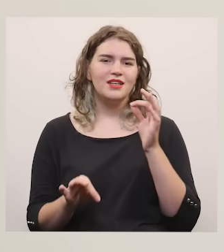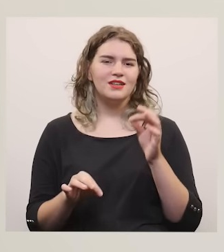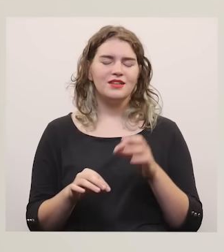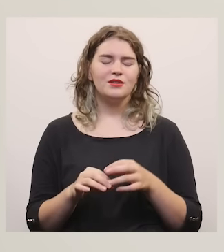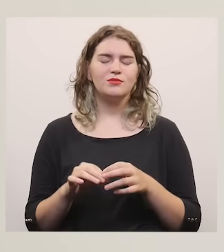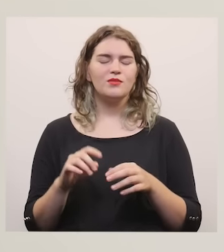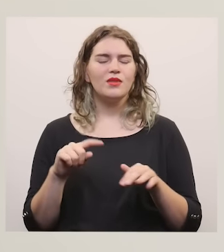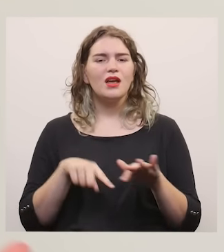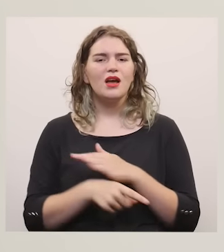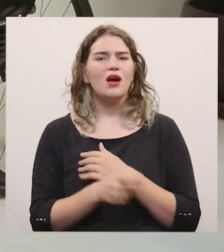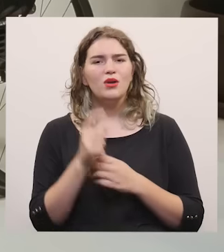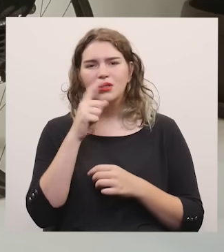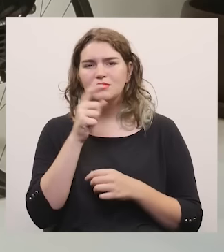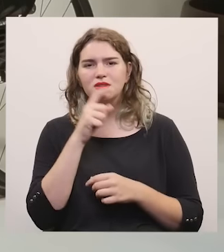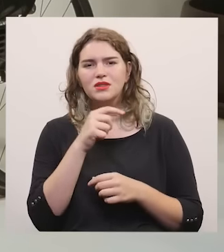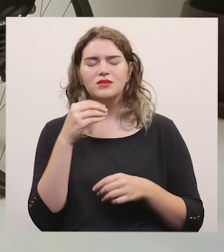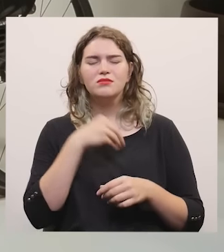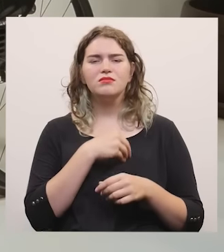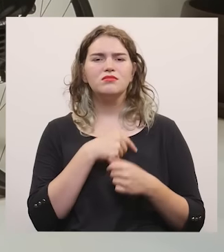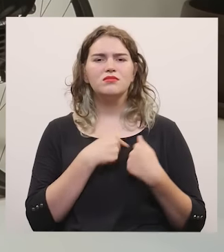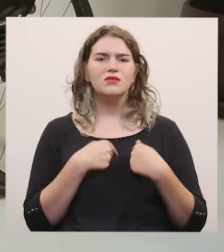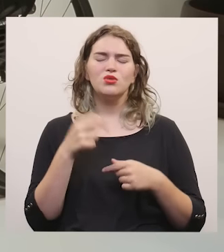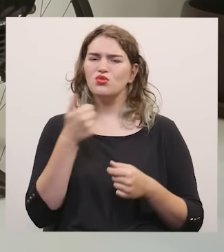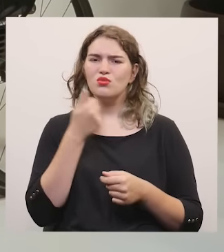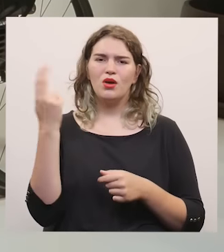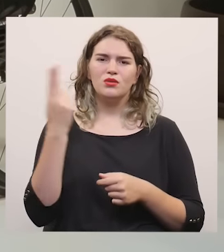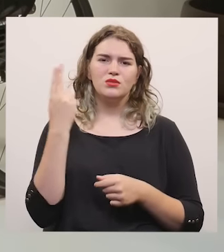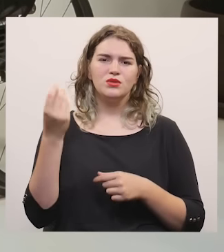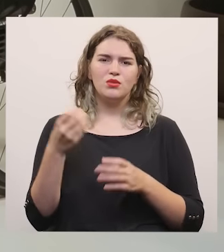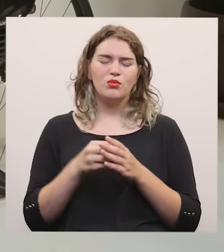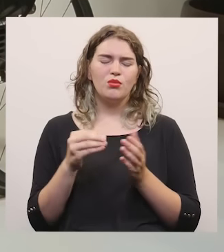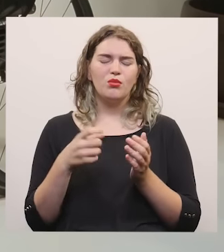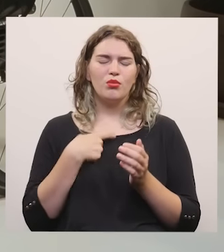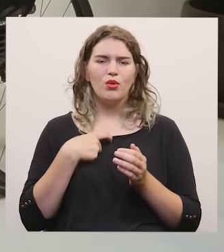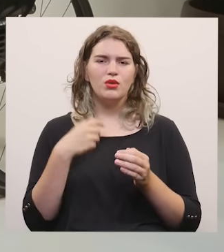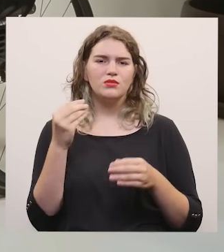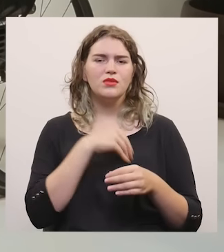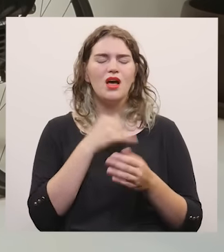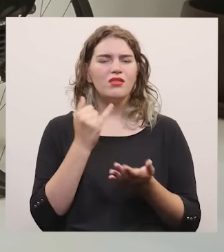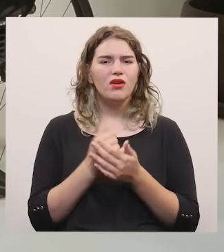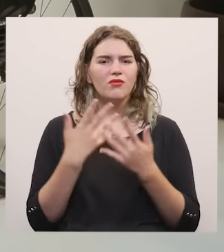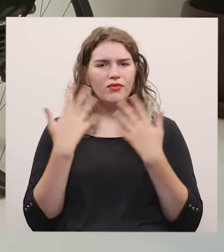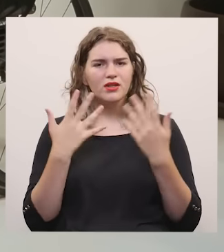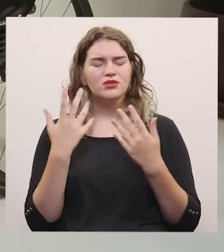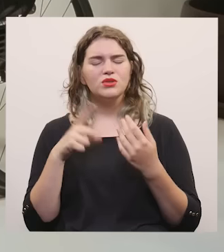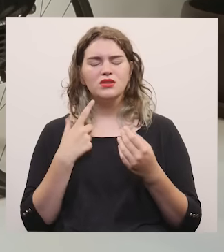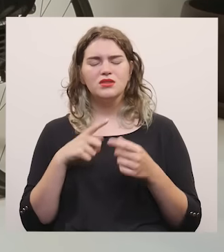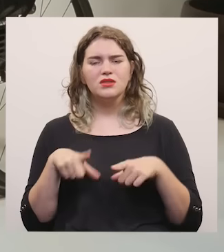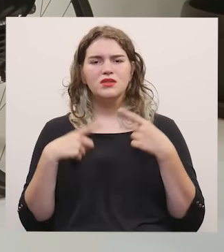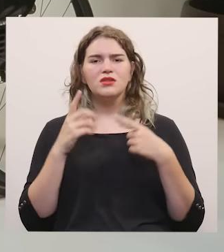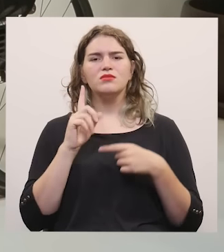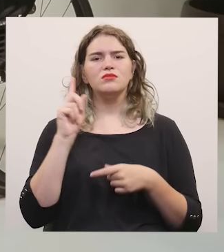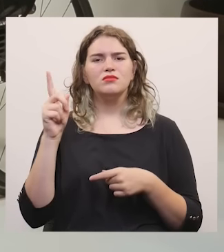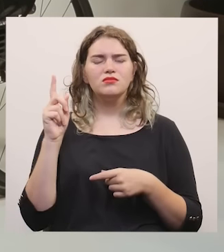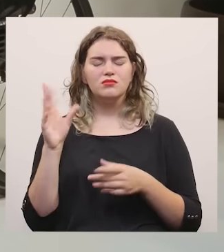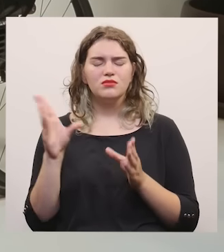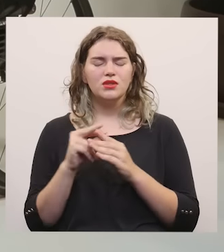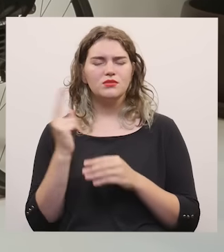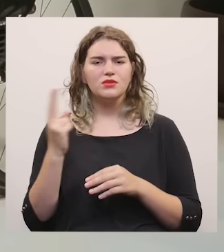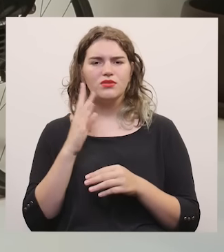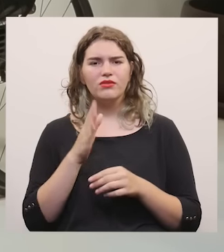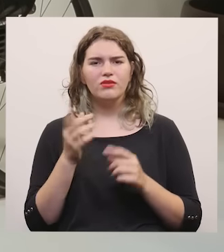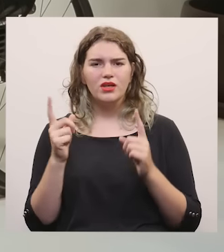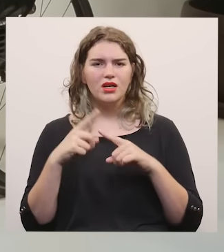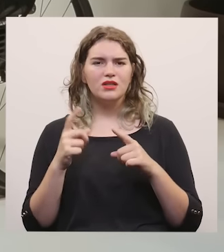secretul. Golul așa din suflet este, golul Dumnezeu. Din suflet este Dumnezeu, doar El ți-l poate umple. Și fericirea de plină, adevărata fericire, este că trăiești cu Dumnezeu în fiecare zi. Amin.